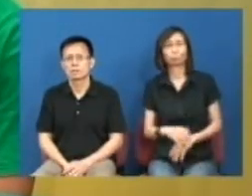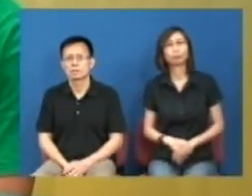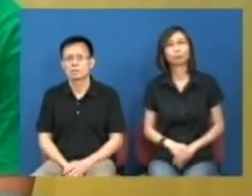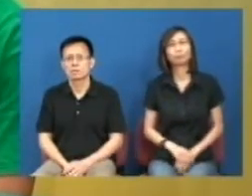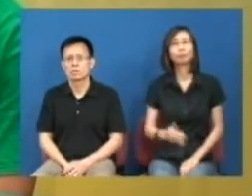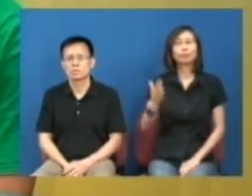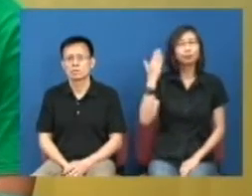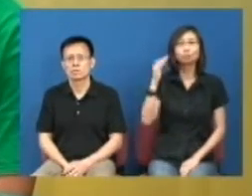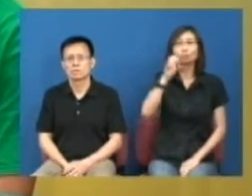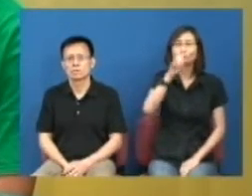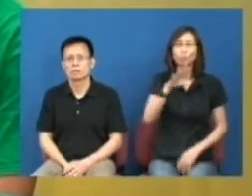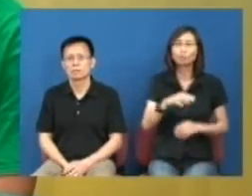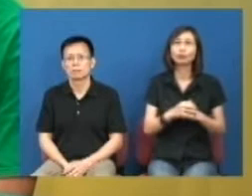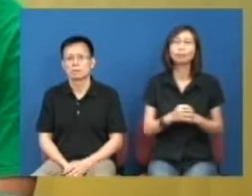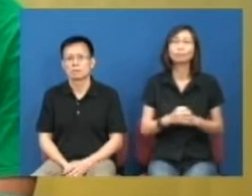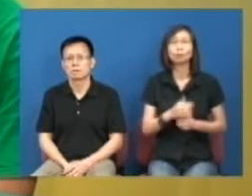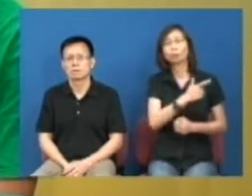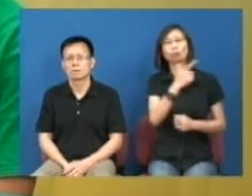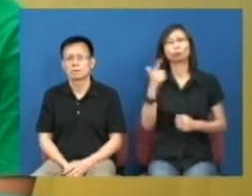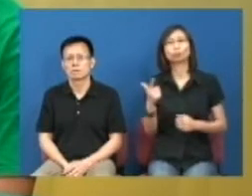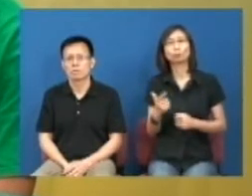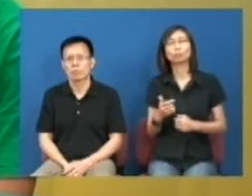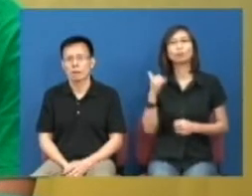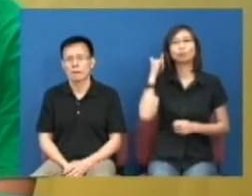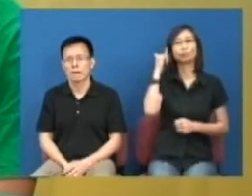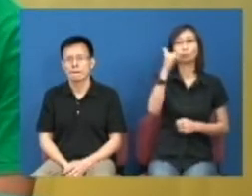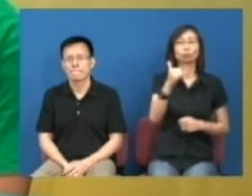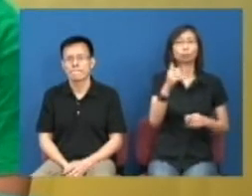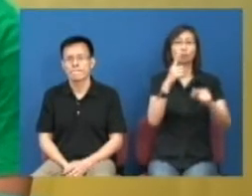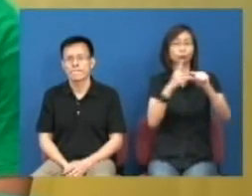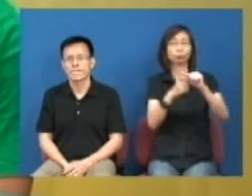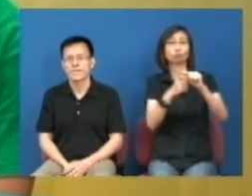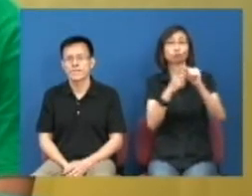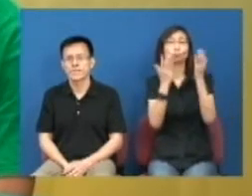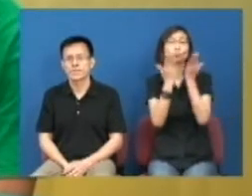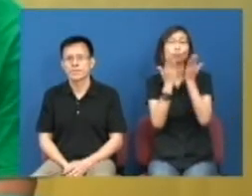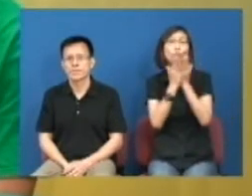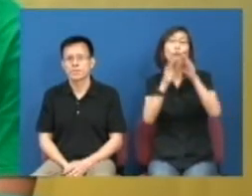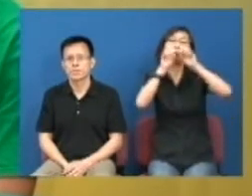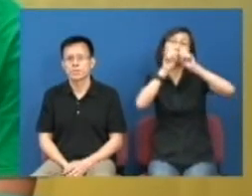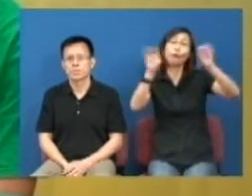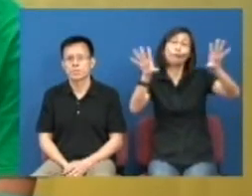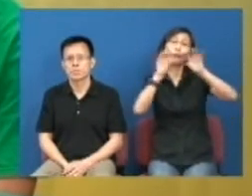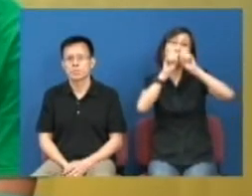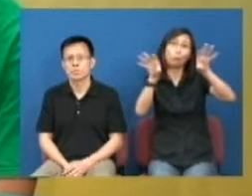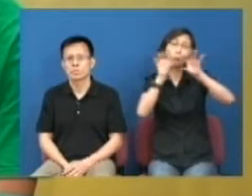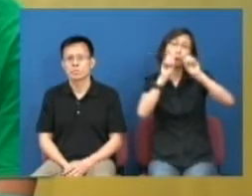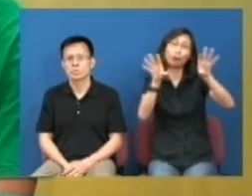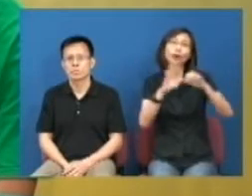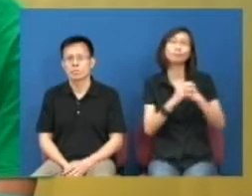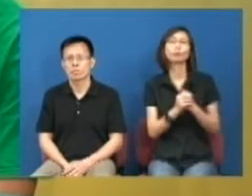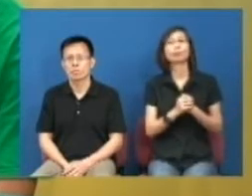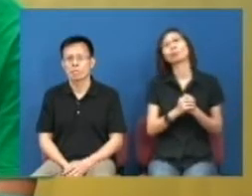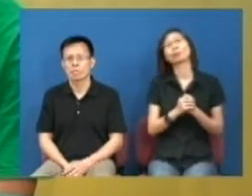然你頭先講到就好多，即係譬如話去中學演講啊，咁然之後借中學演講大發偉論，咁